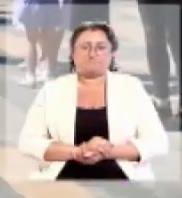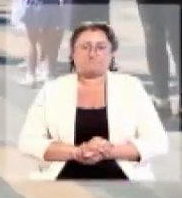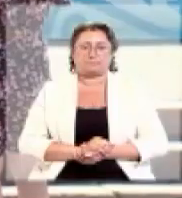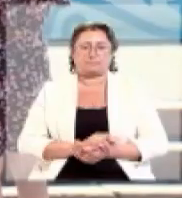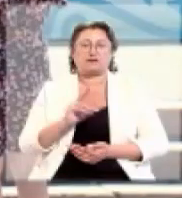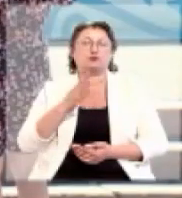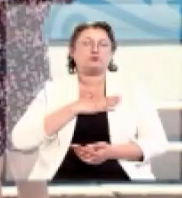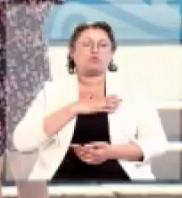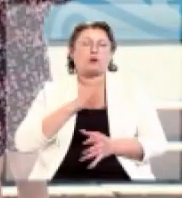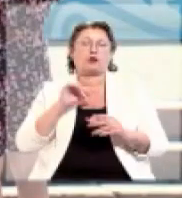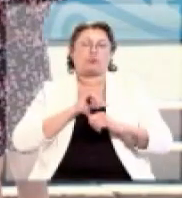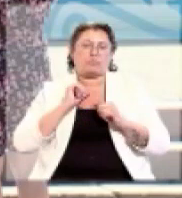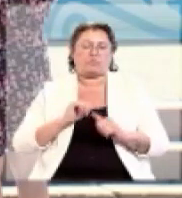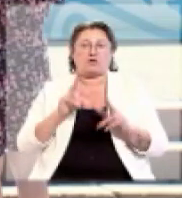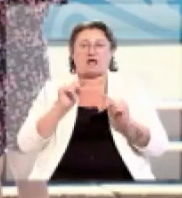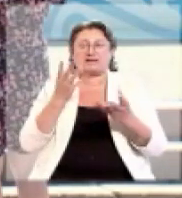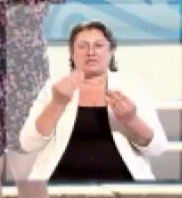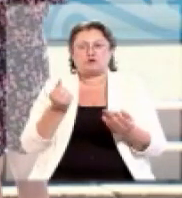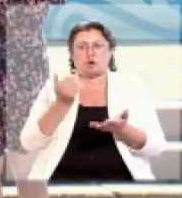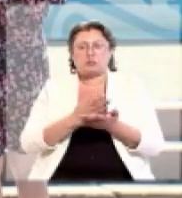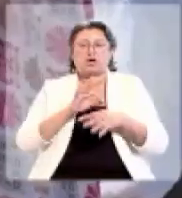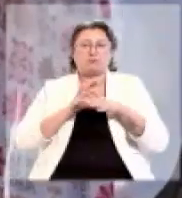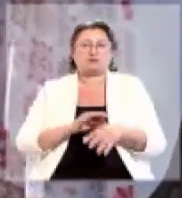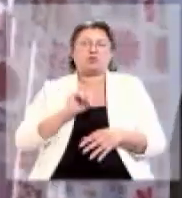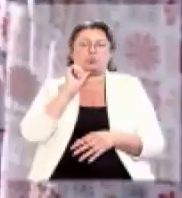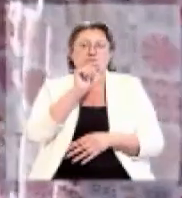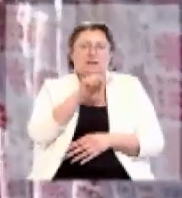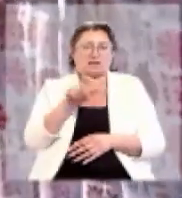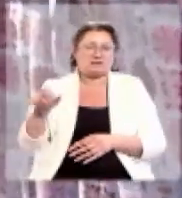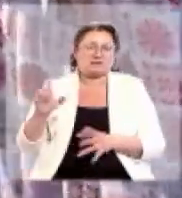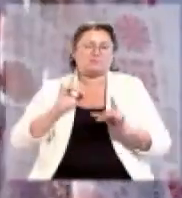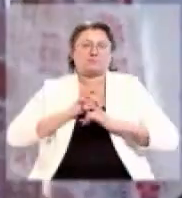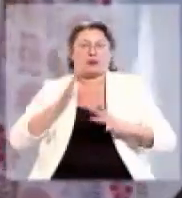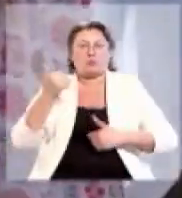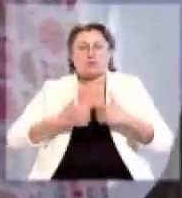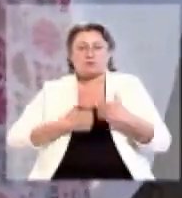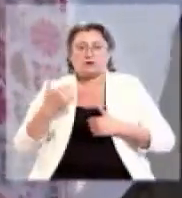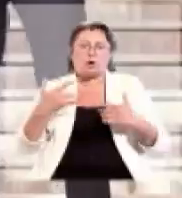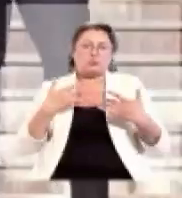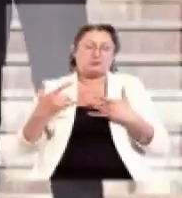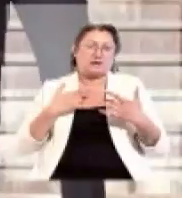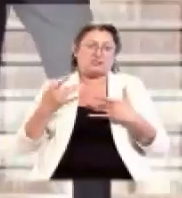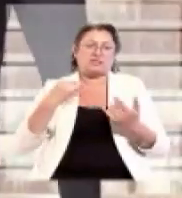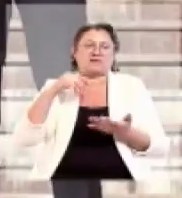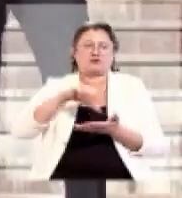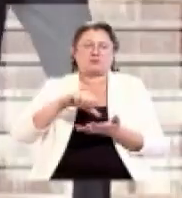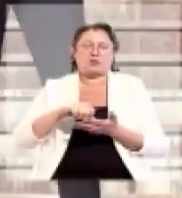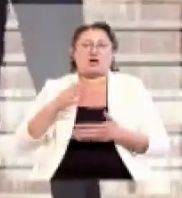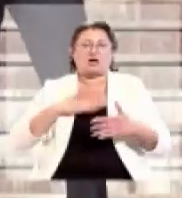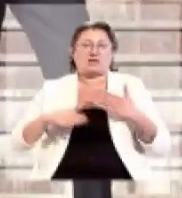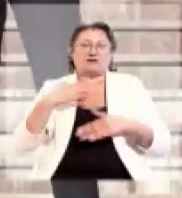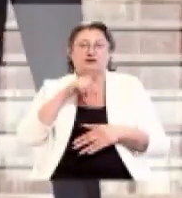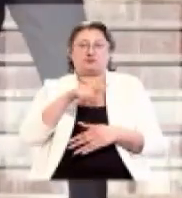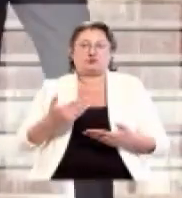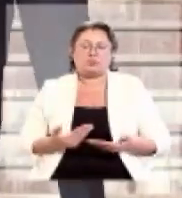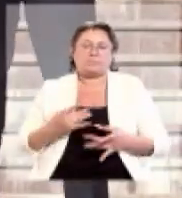С душой и любовью. Как День столицы отметили кустанайцы. Праздничные конкурсы, концерты и выступления радовали